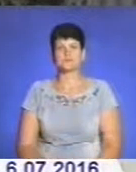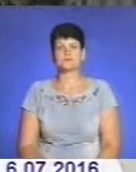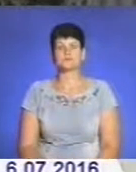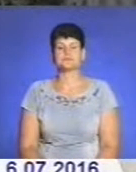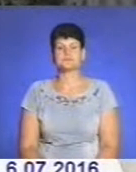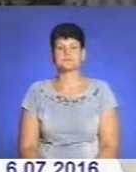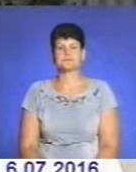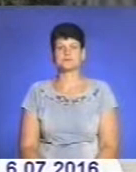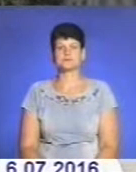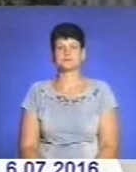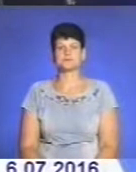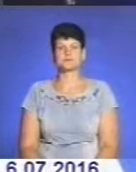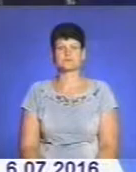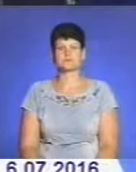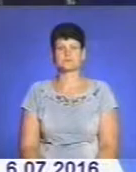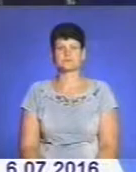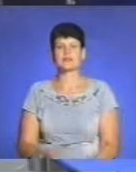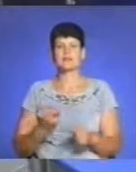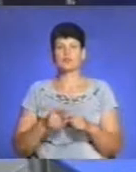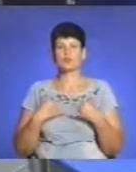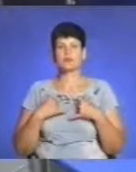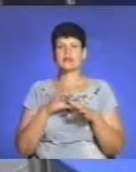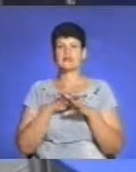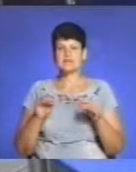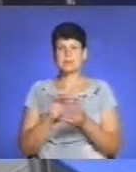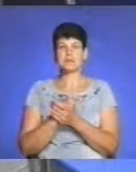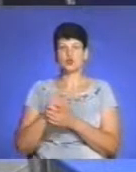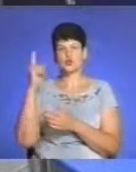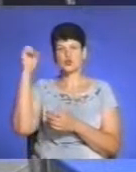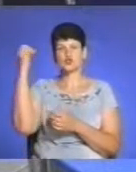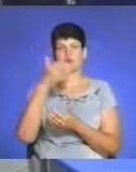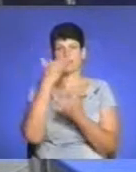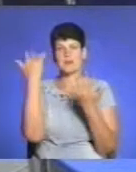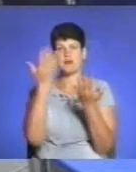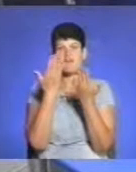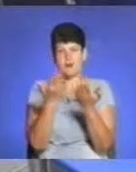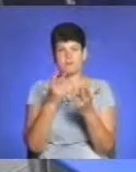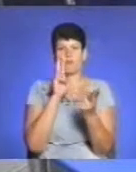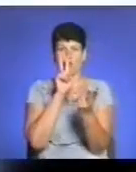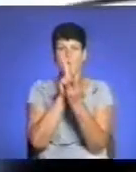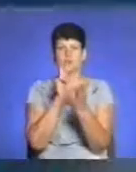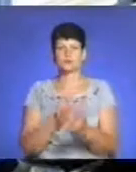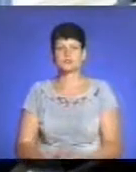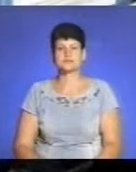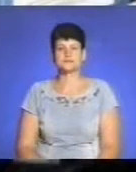На цьому у мене все. Мирного і сонячного неба вам. Побачимось.